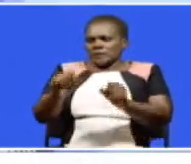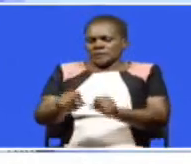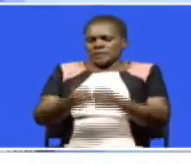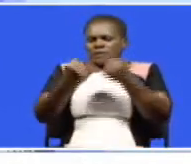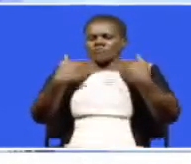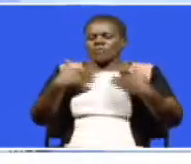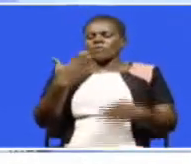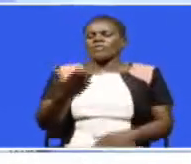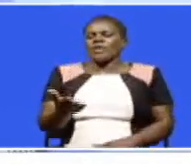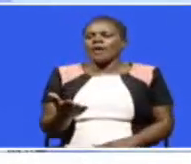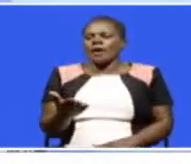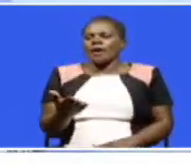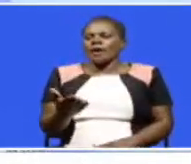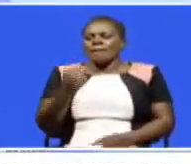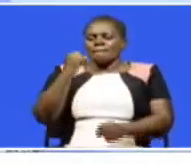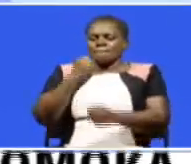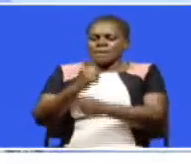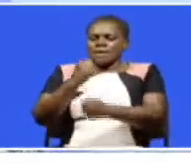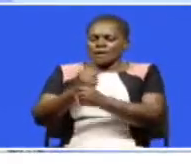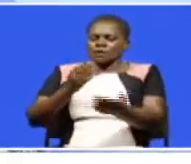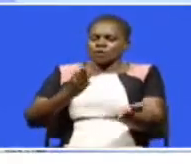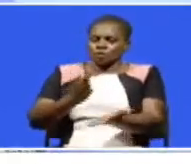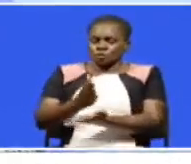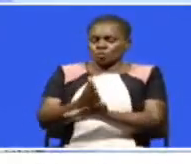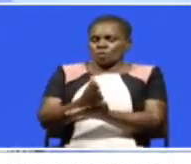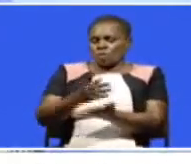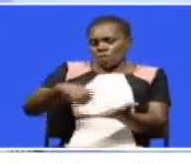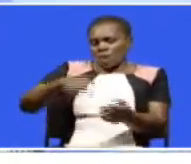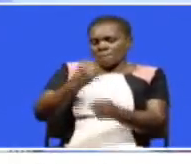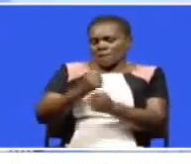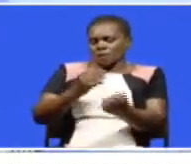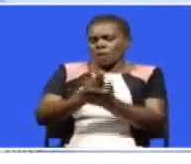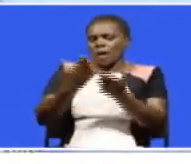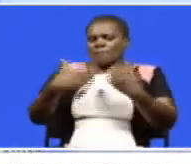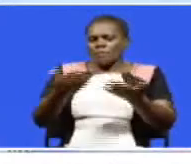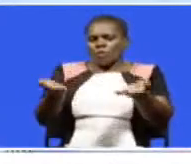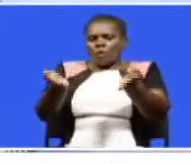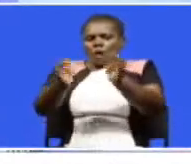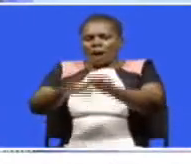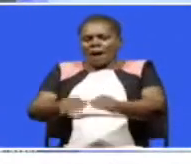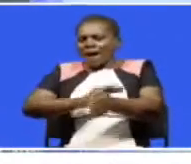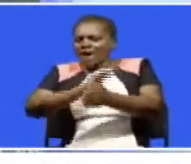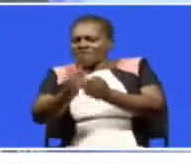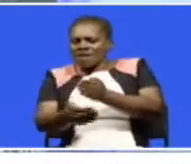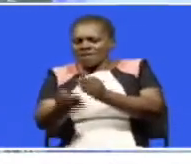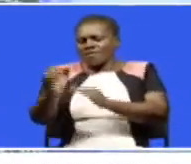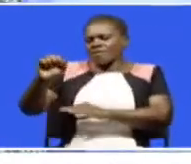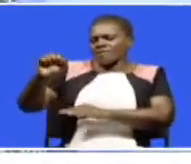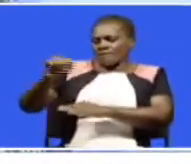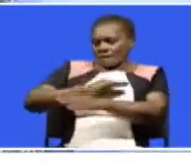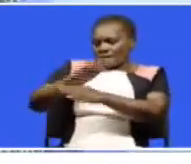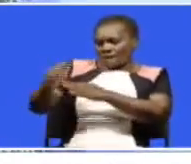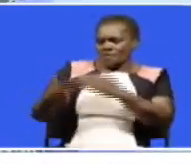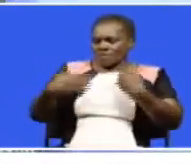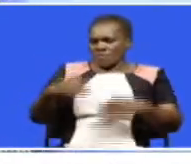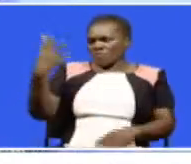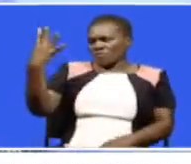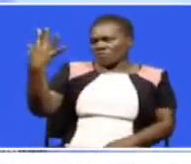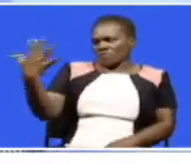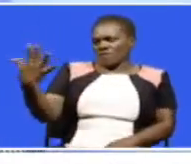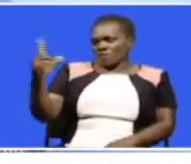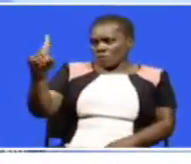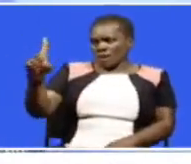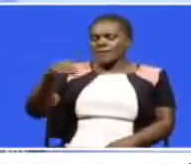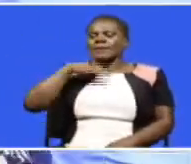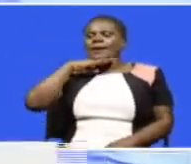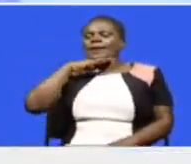huko, na tumehakikisha ya kwamba watu ambao walifunikwa ni watu 5 ambao mmoja wao